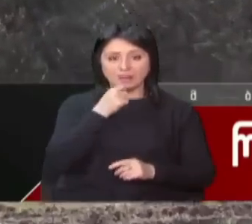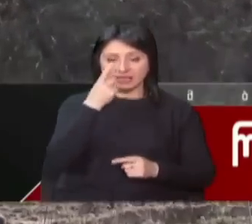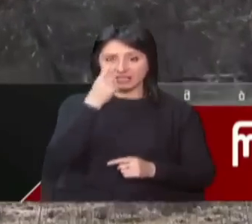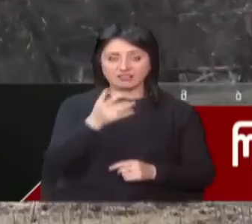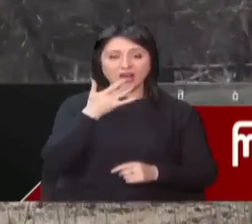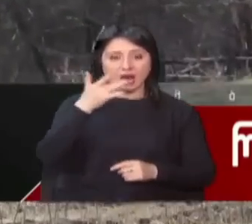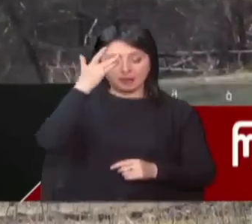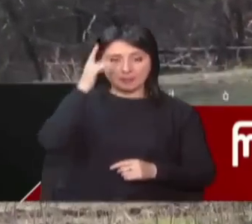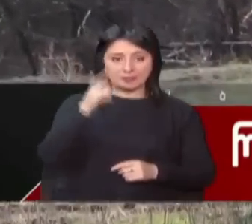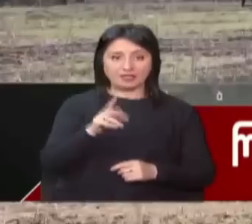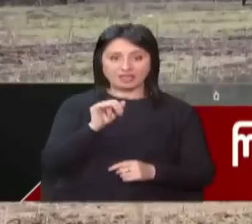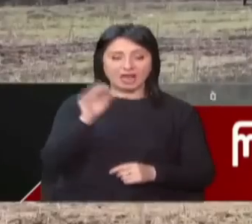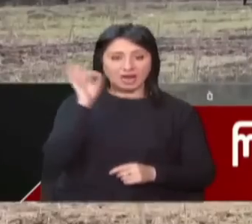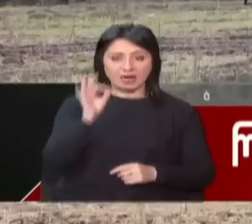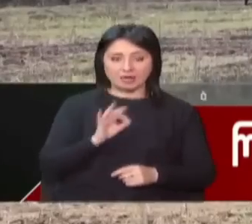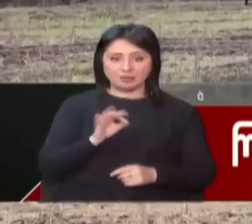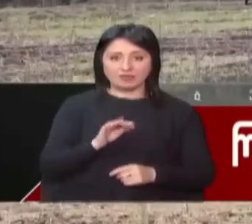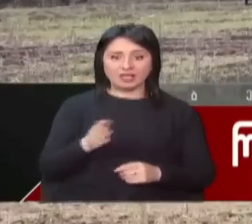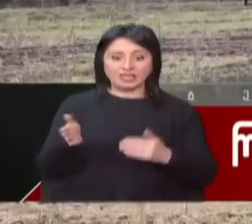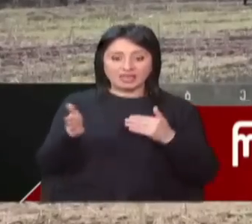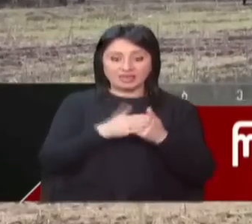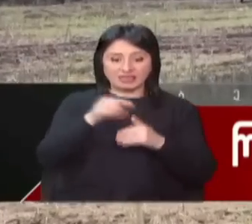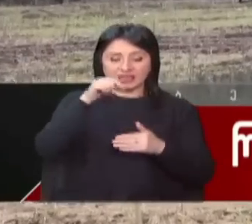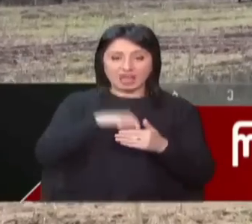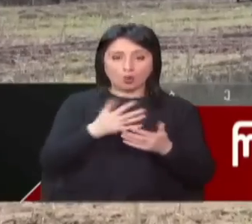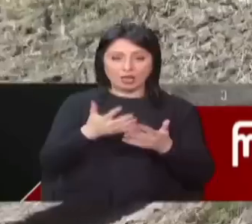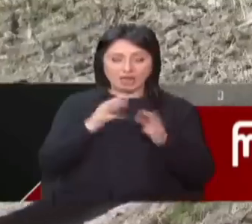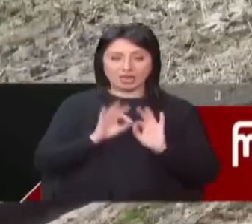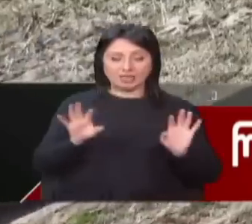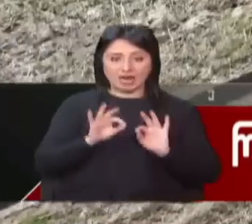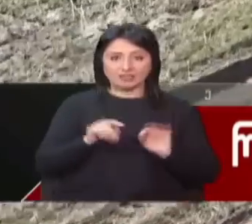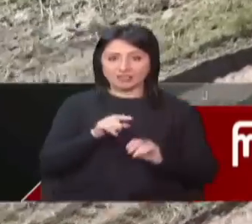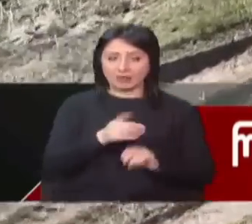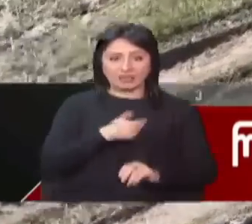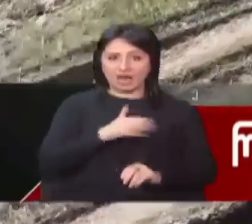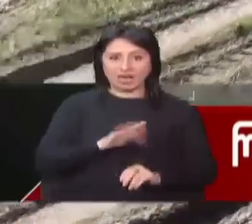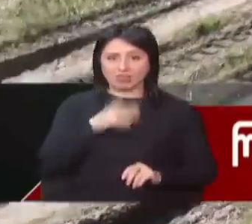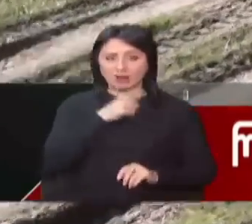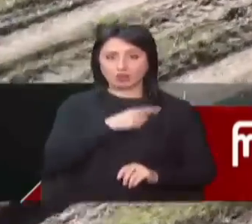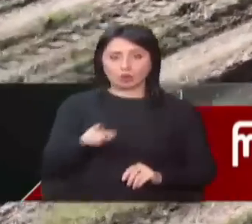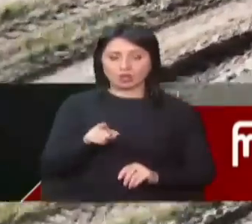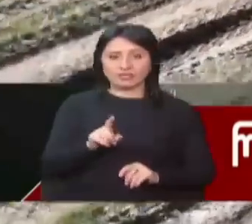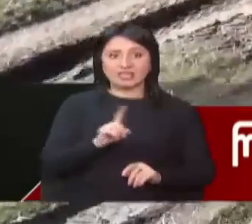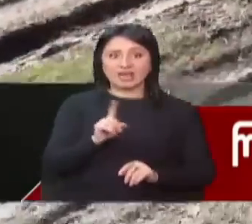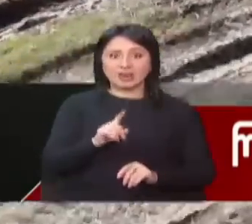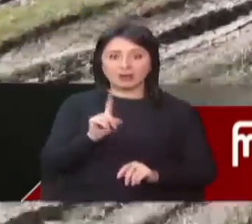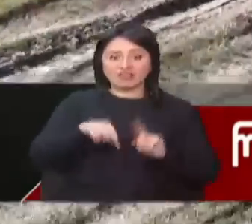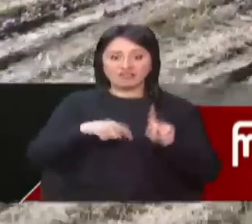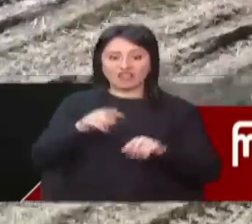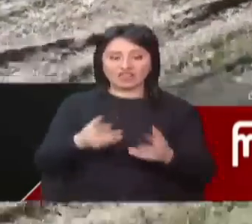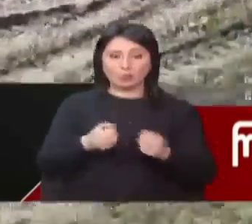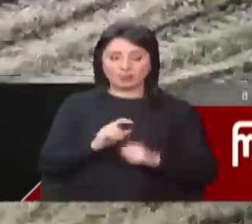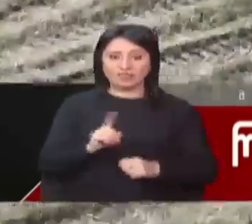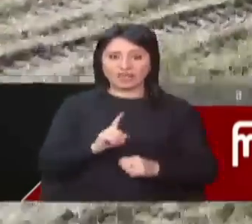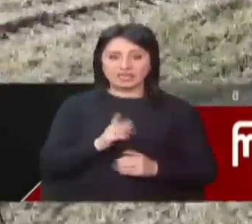ცნობით შეერთებულმა შტატებმა და გერმანიამ დახურულ კარსმეგმა ნაცვლად განაცხადეს რომ მათ არ სურთ ამ დროისთვის რაიმე ვალდებულების აღება